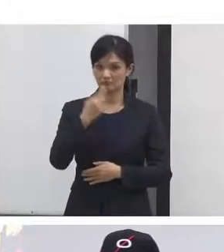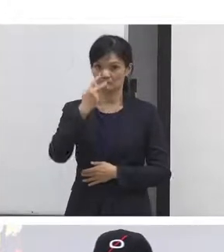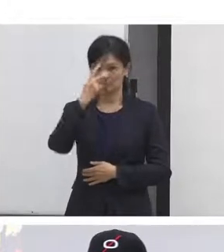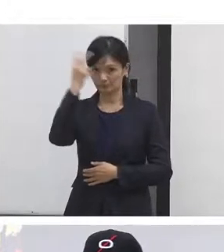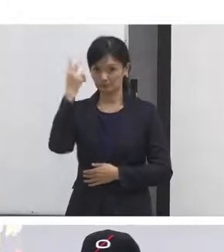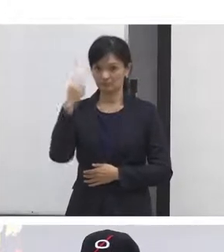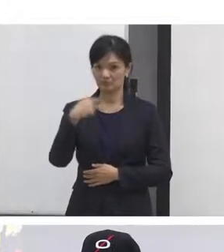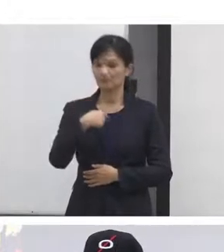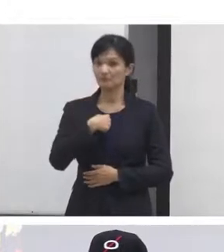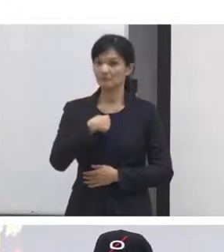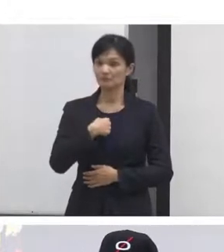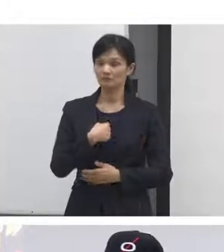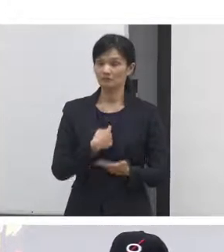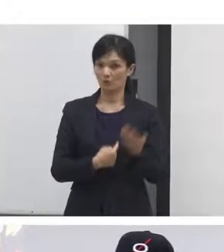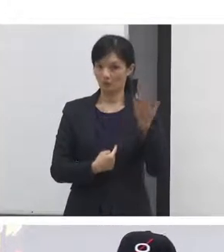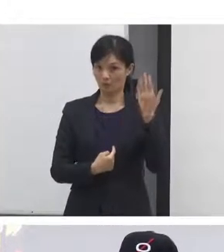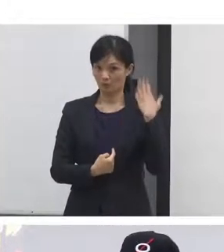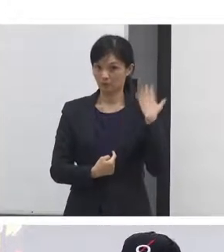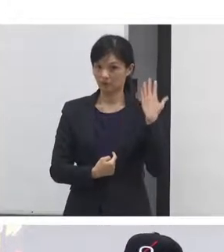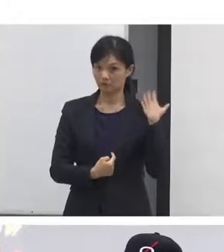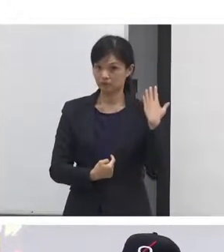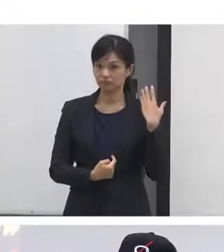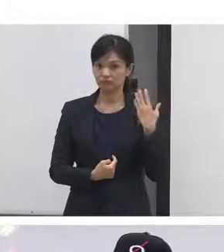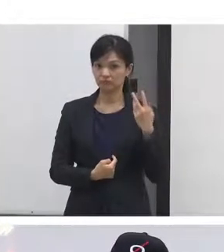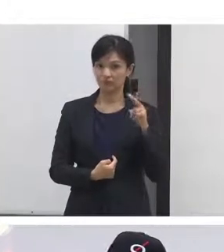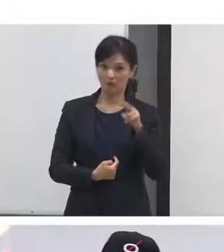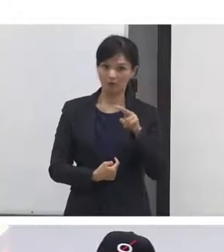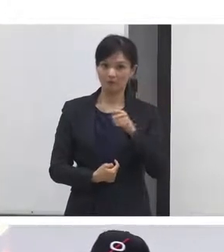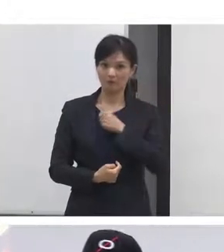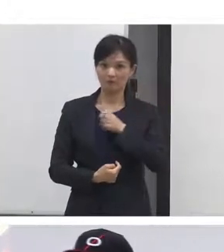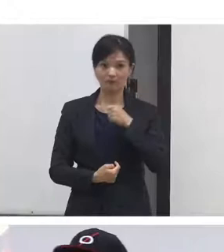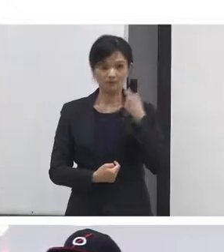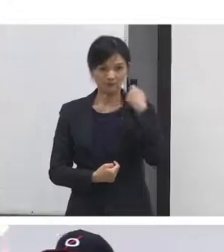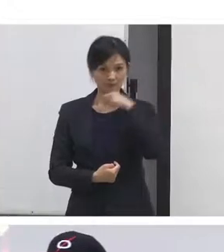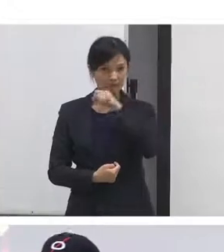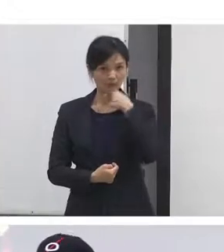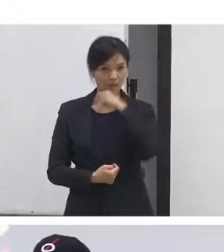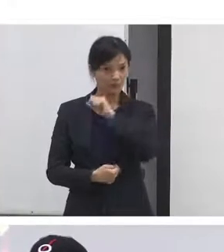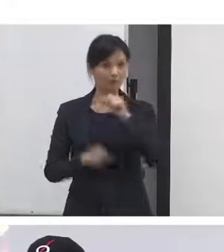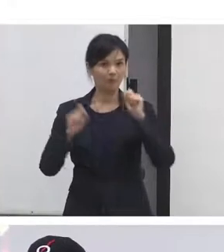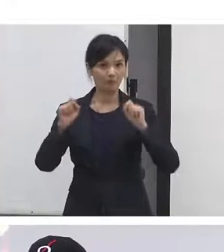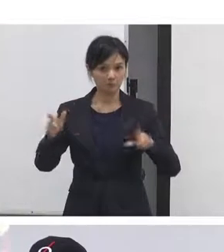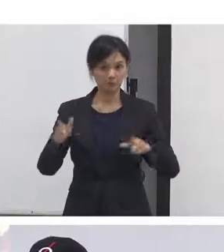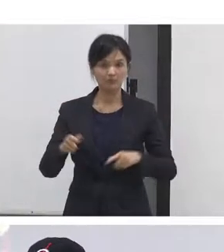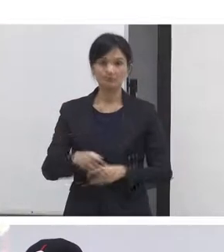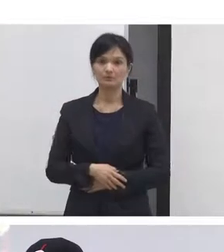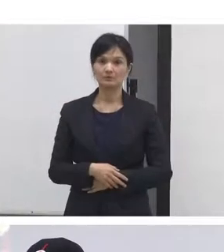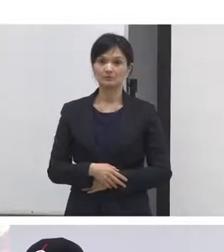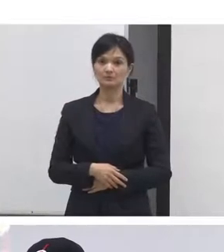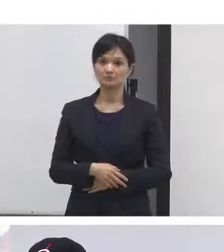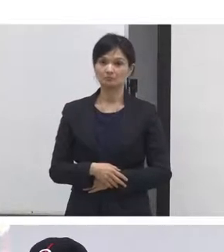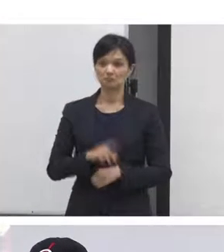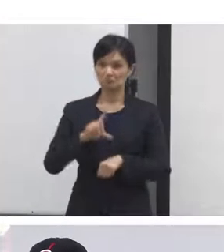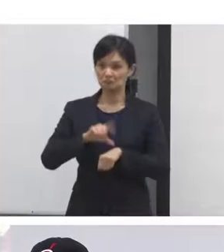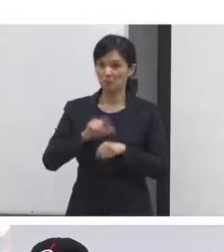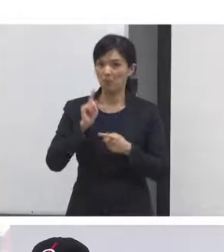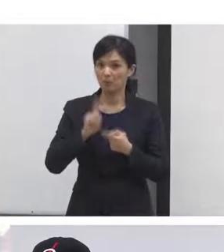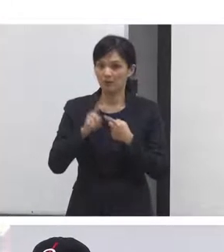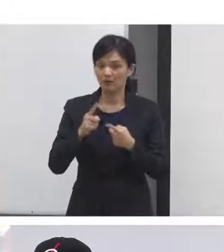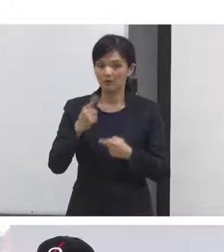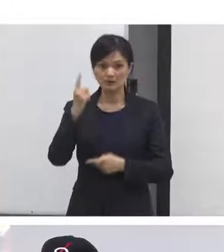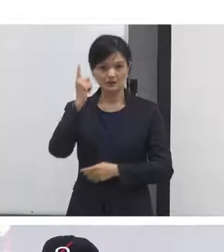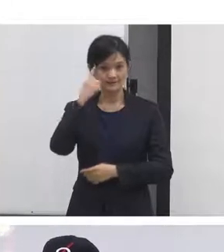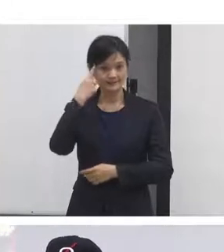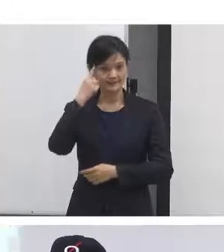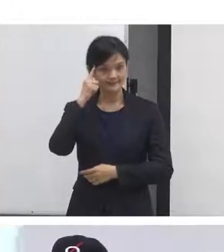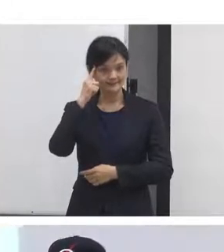跟我过去所认知到的台湾有很大的落差，也就是在那个时间点开始有一个想法，是说是不是该